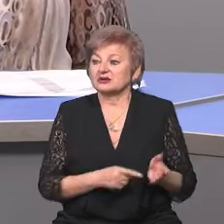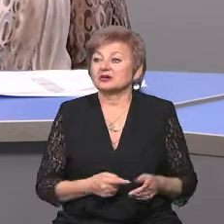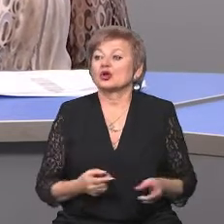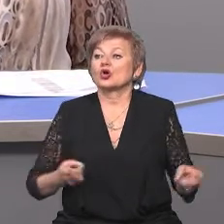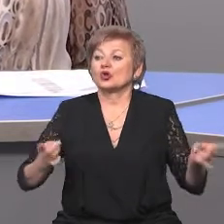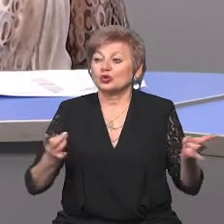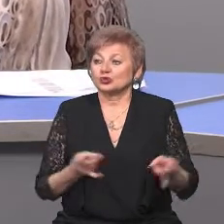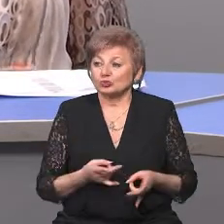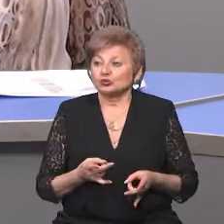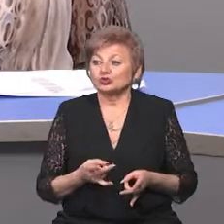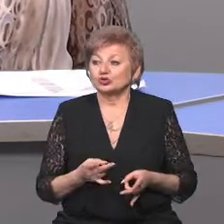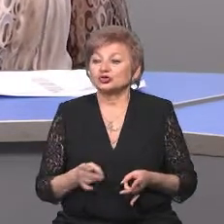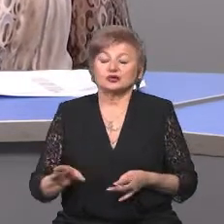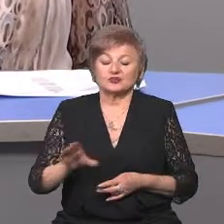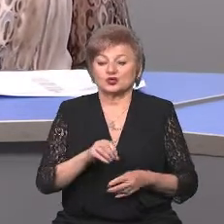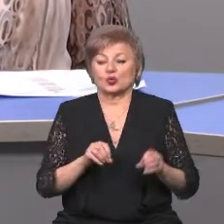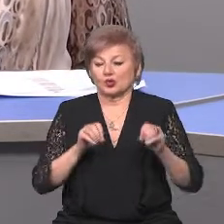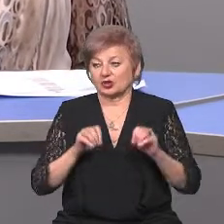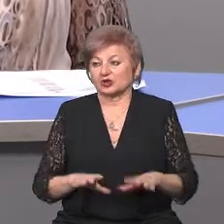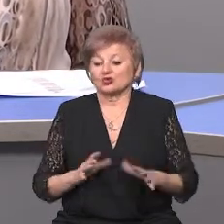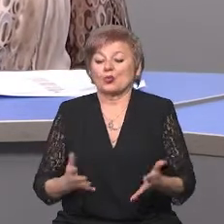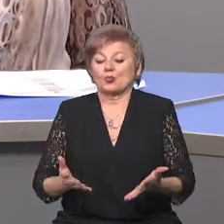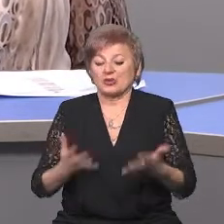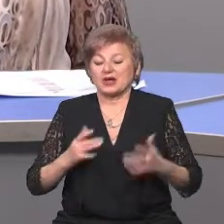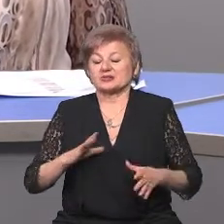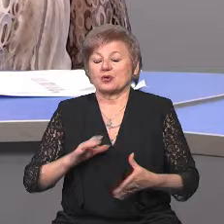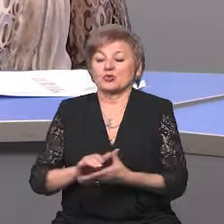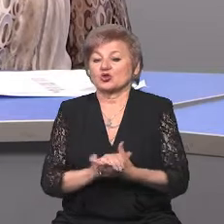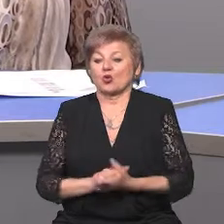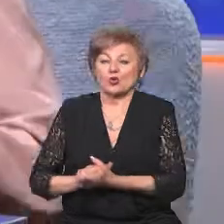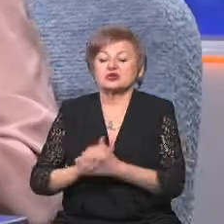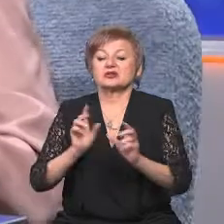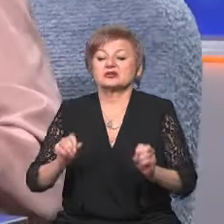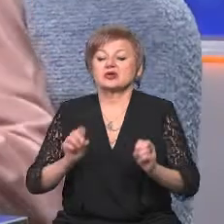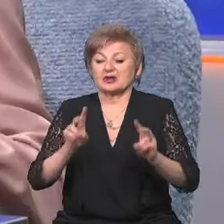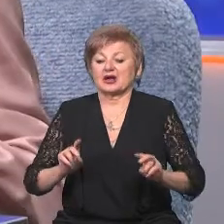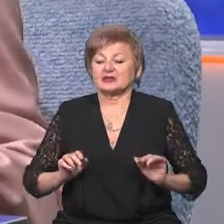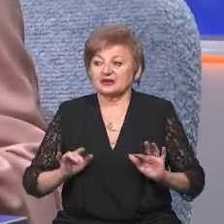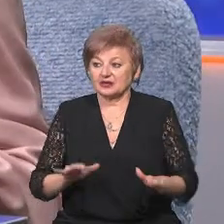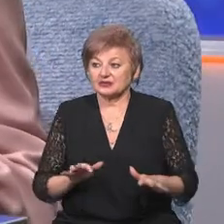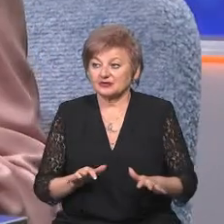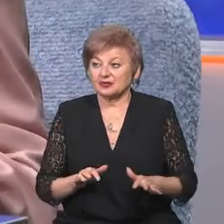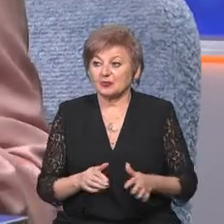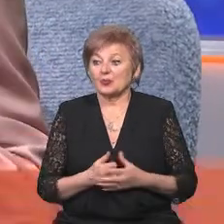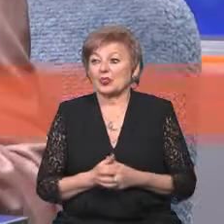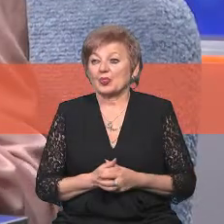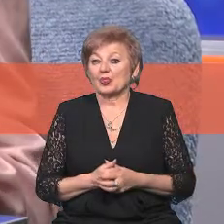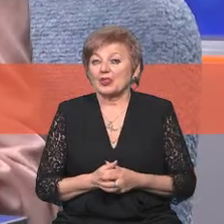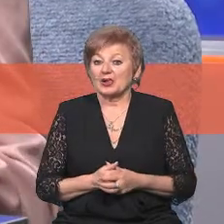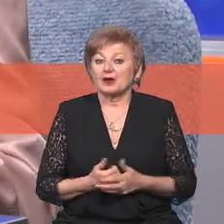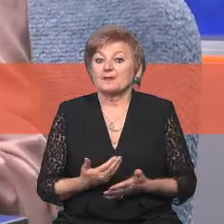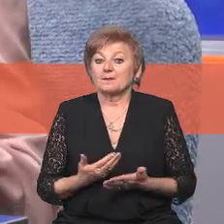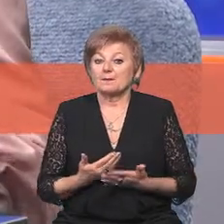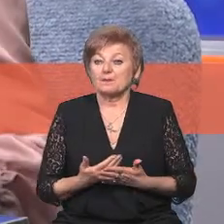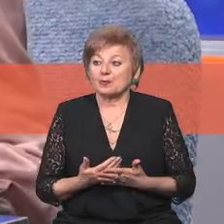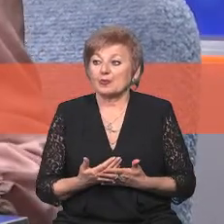треба усунути, щоб було ясно всьому суспільству, як діяти. Суспільне мовлення буде стежити за цими